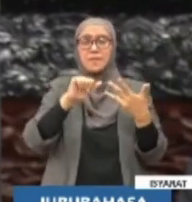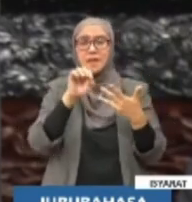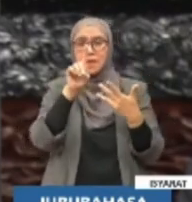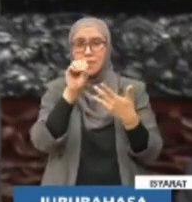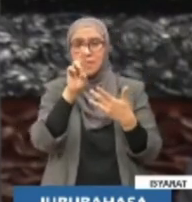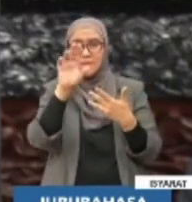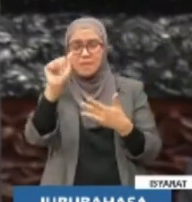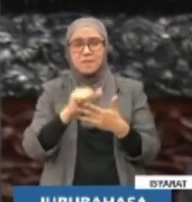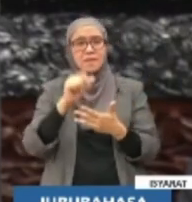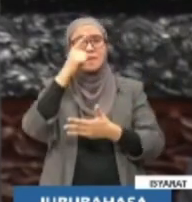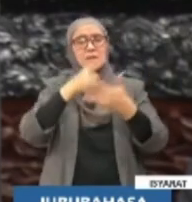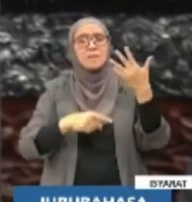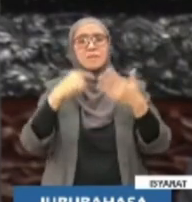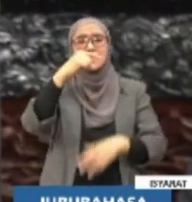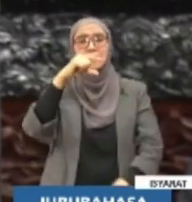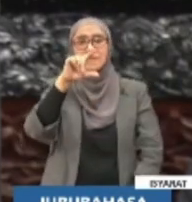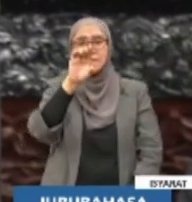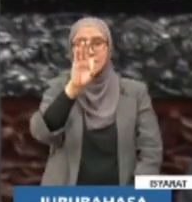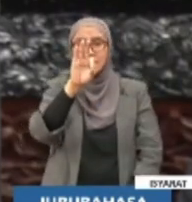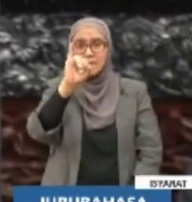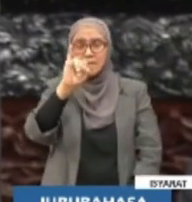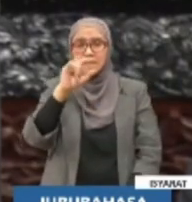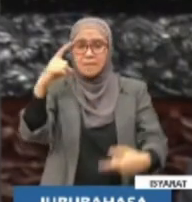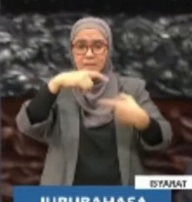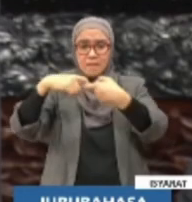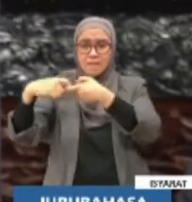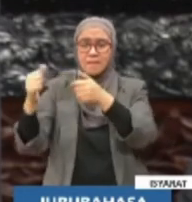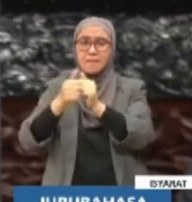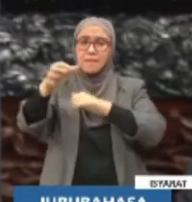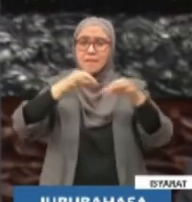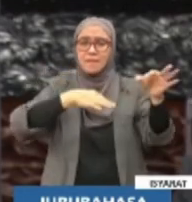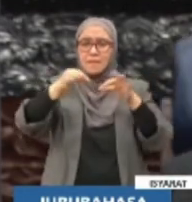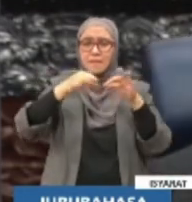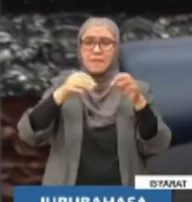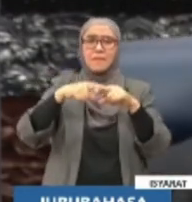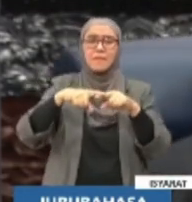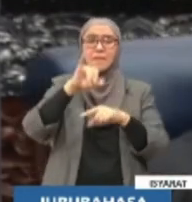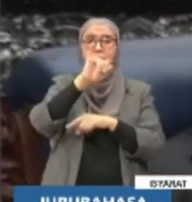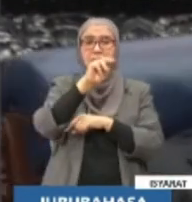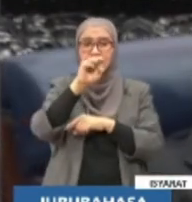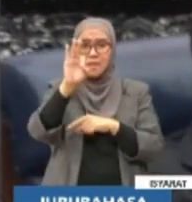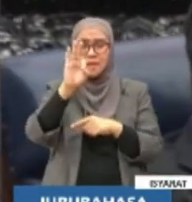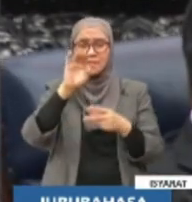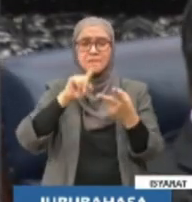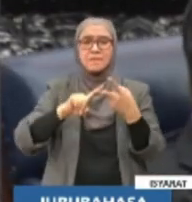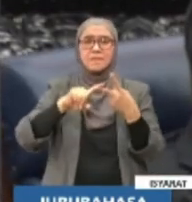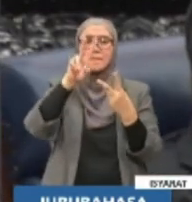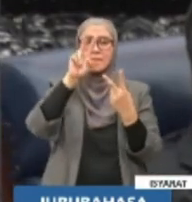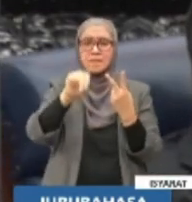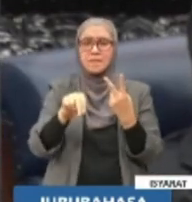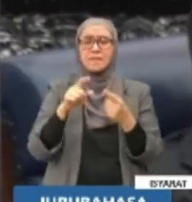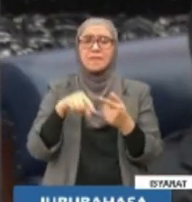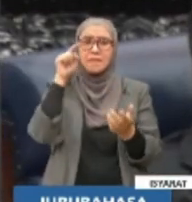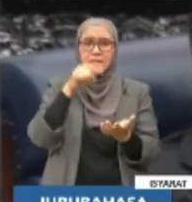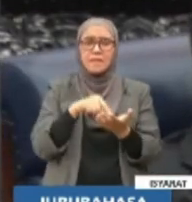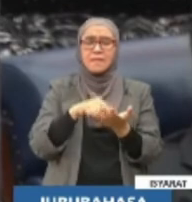yang dikaitkan dengan Lentera keterangan imev relations dan ini Infinite